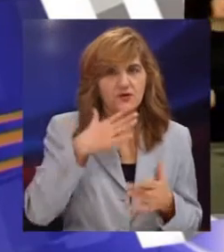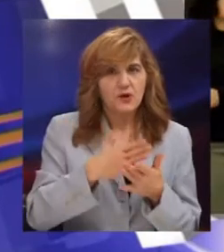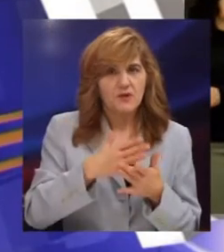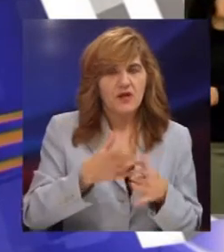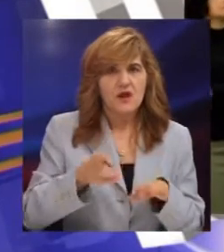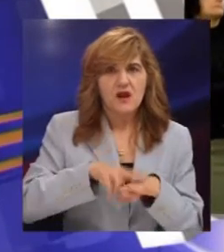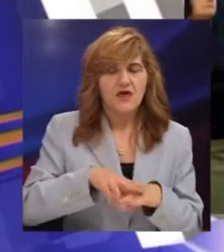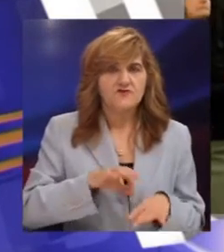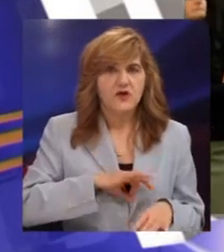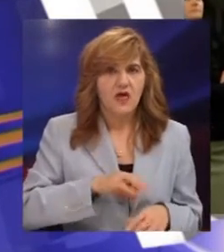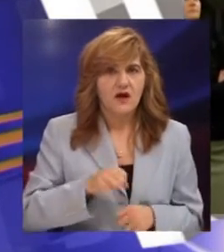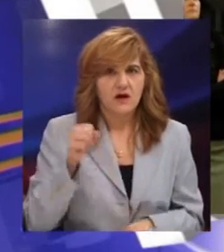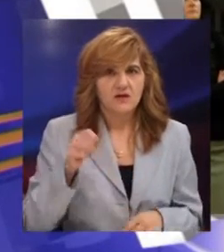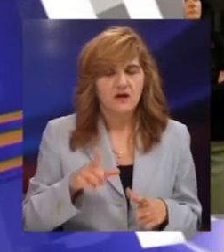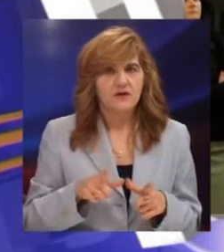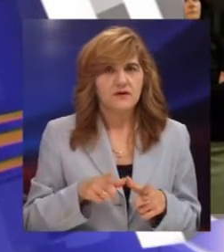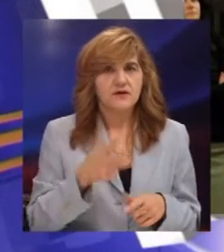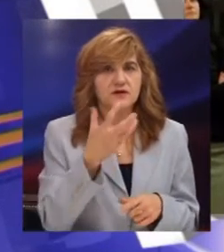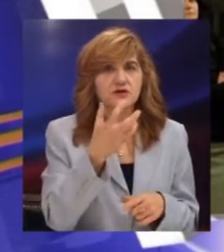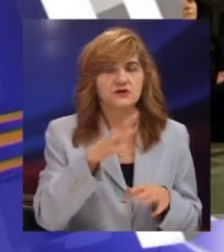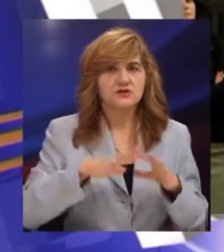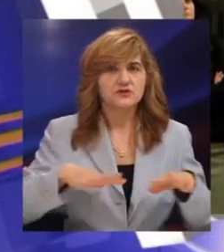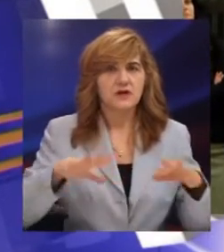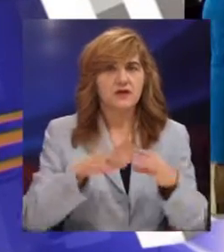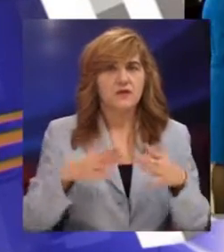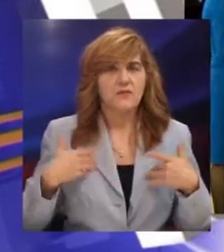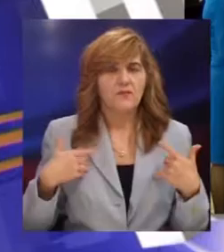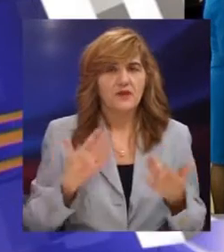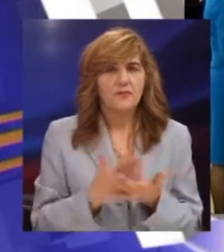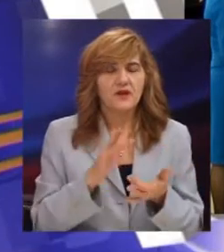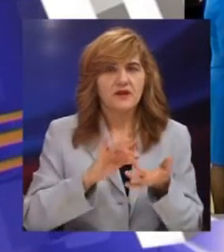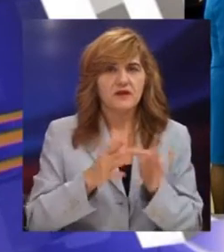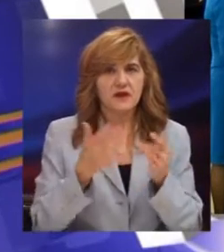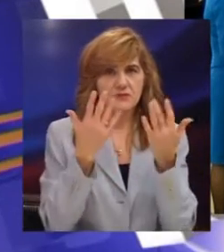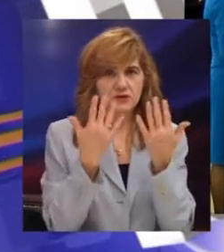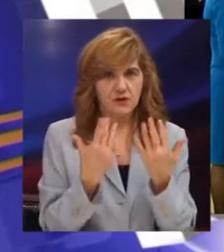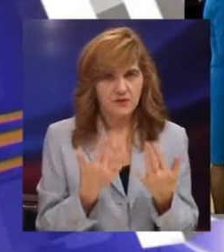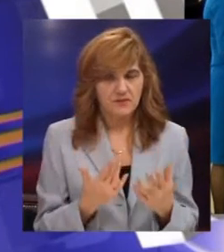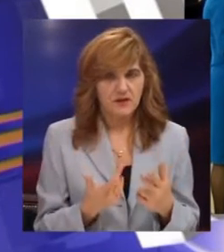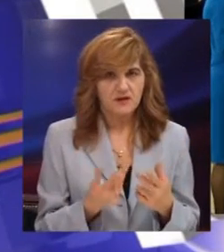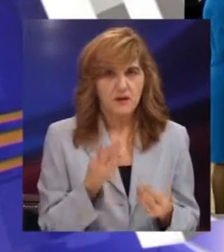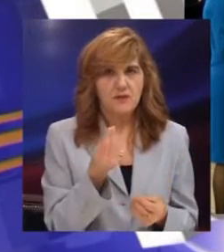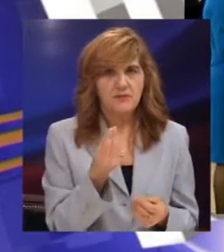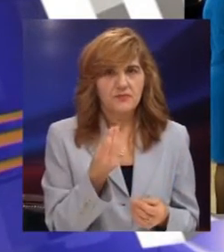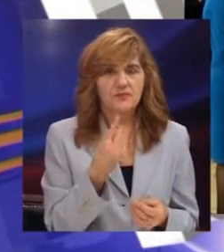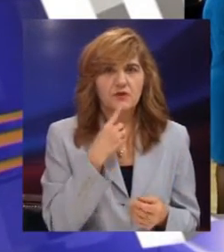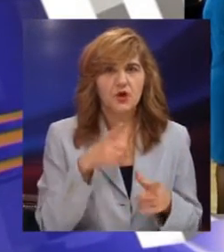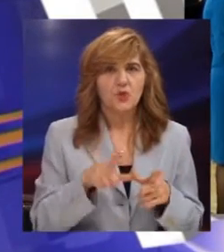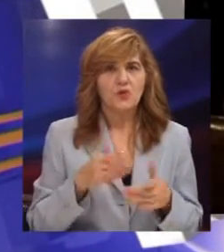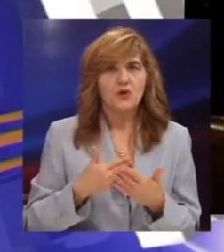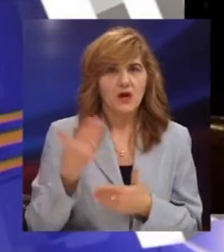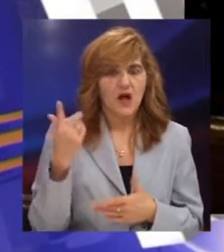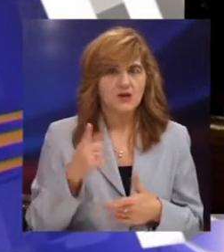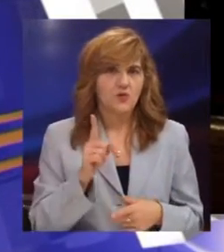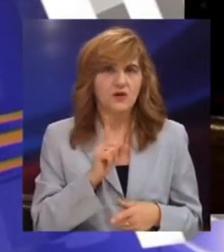razreda osvojili su najviše nagrada. Sa 400 takmičara, takmičenje iz matematike jedno je od najmasovnijih takmičenja u